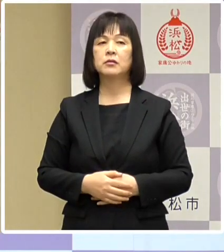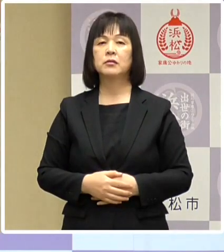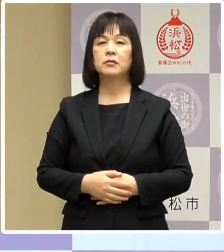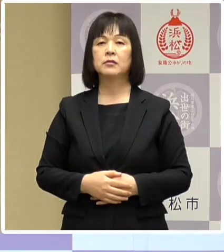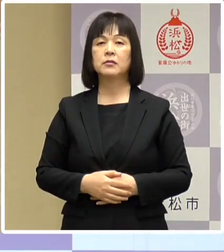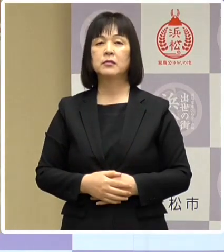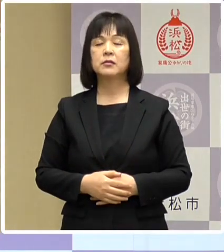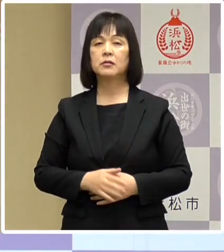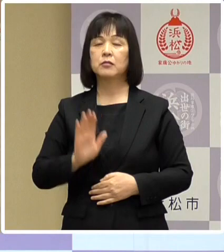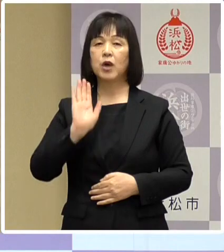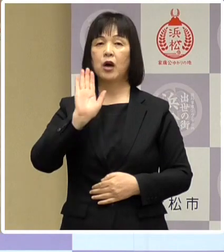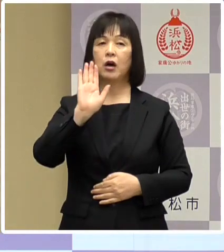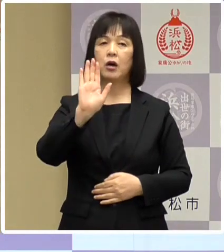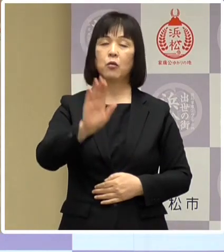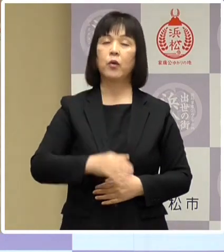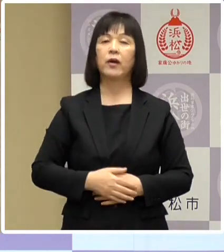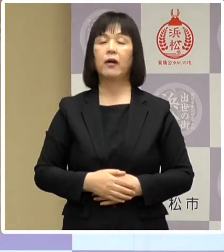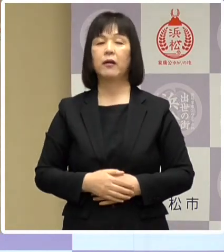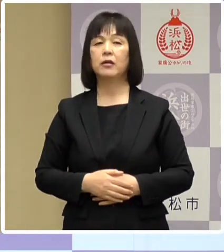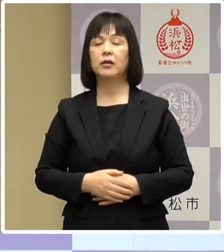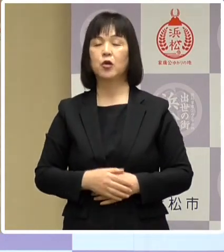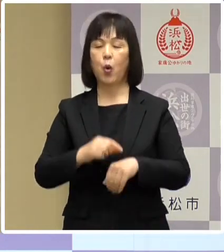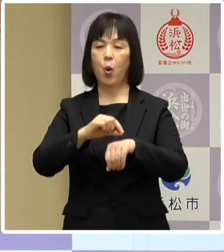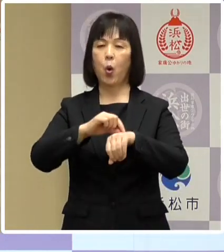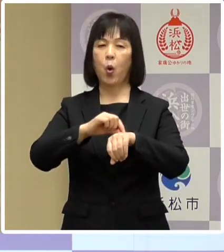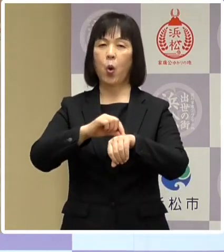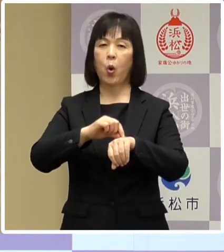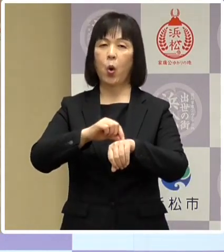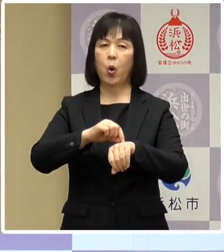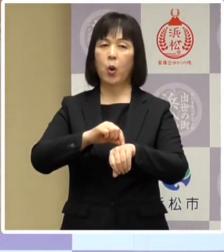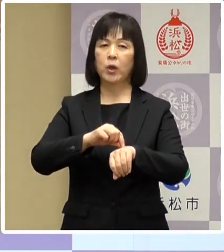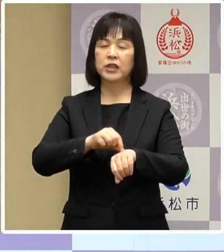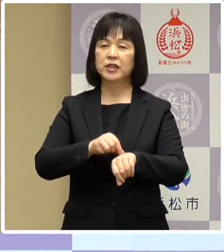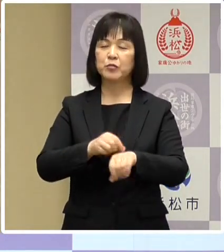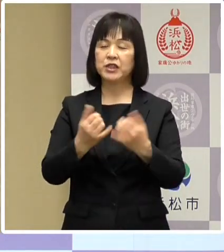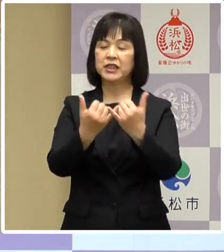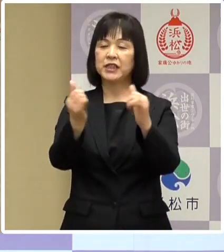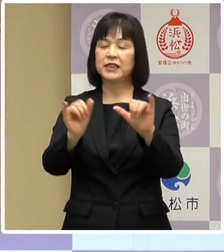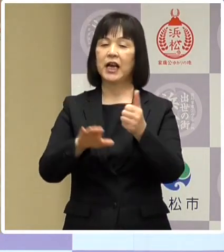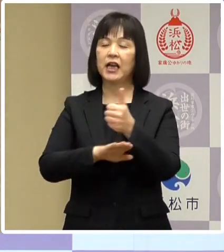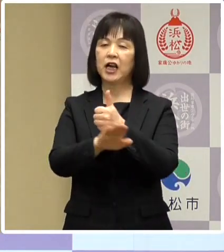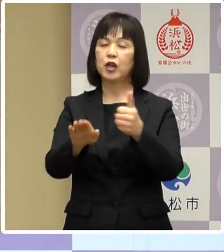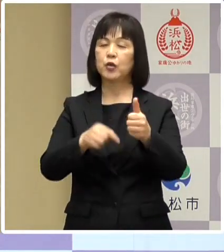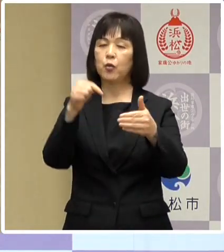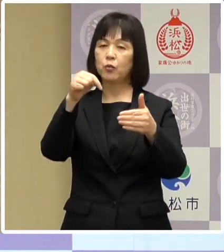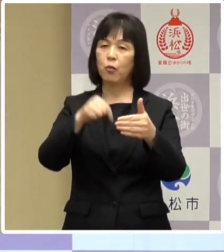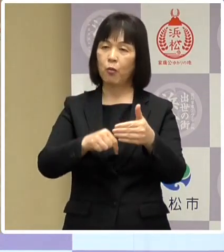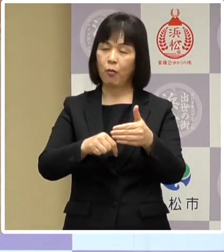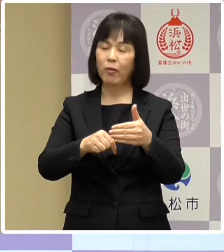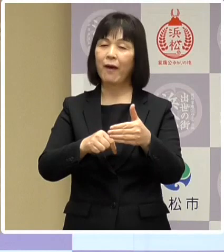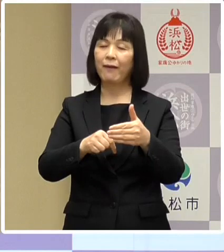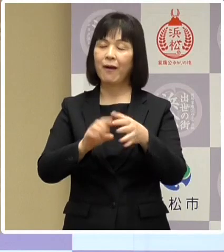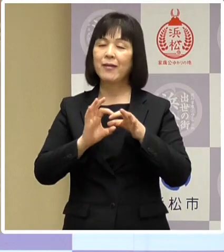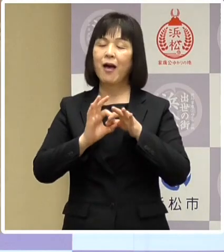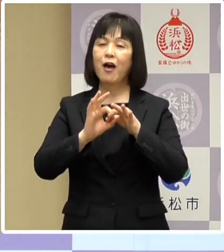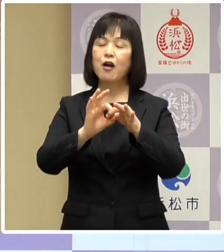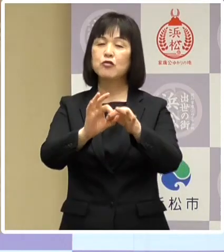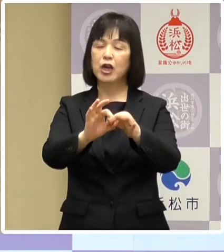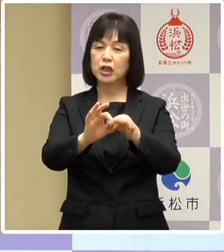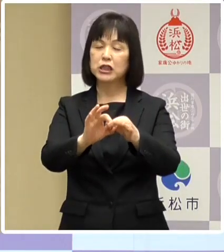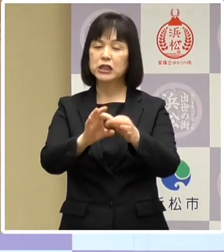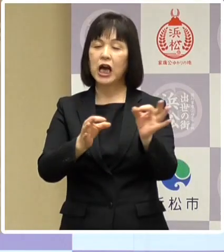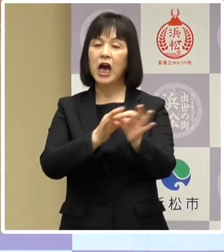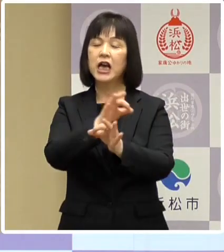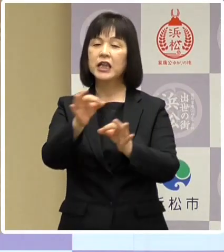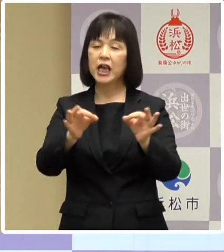あるいはこれからの、厳しい社会環境下で、持続可能な自治体